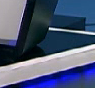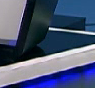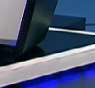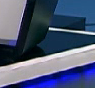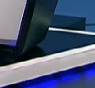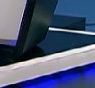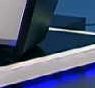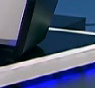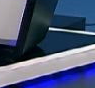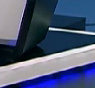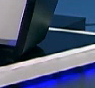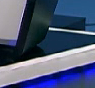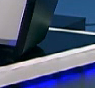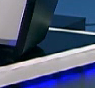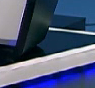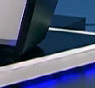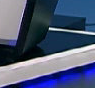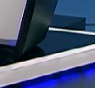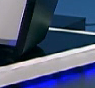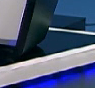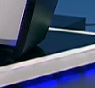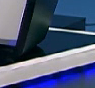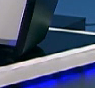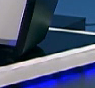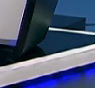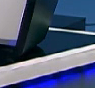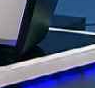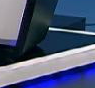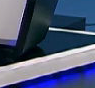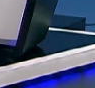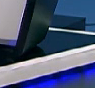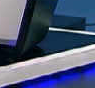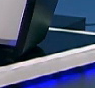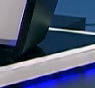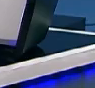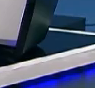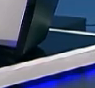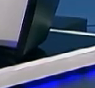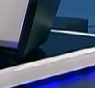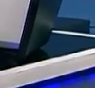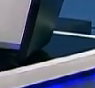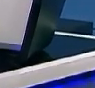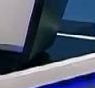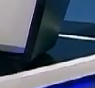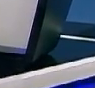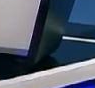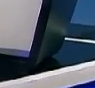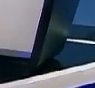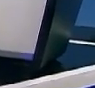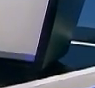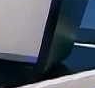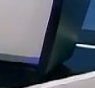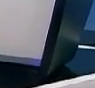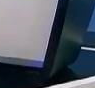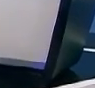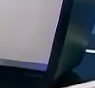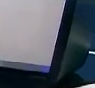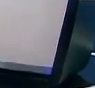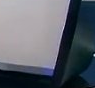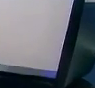baik Assalamualaikum nasional 8 bersama saya Kamal Firman Shah Kamaluddin dan saya normzalina mohad Nor kita lihat tajuk utama edisi